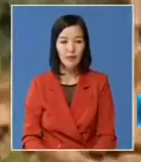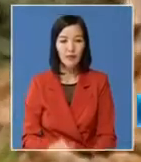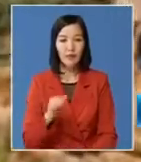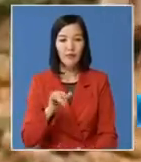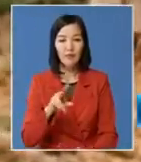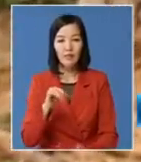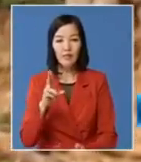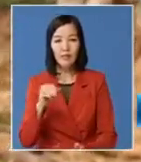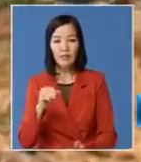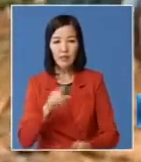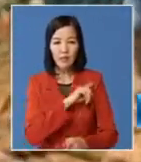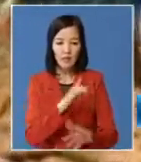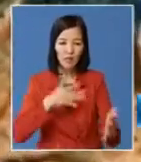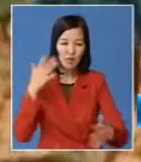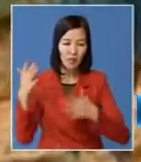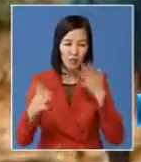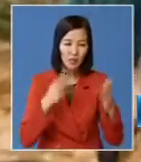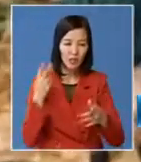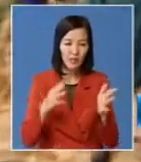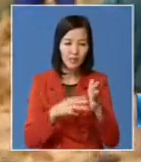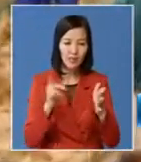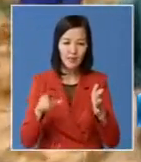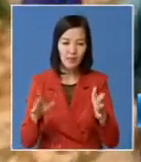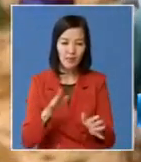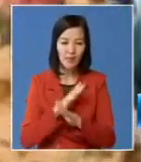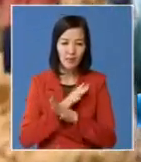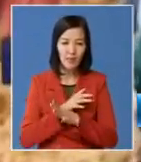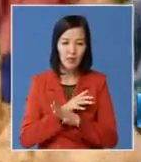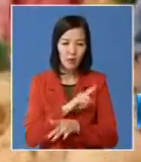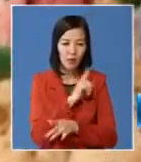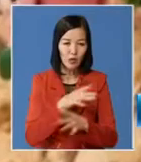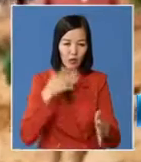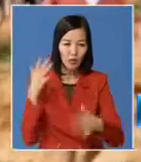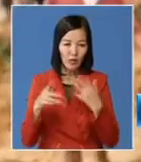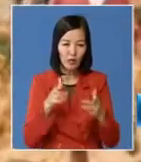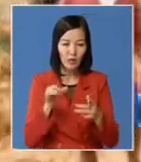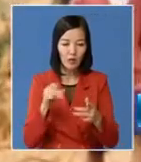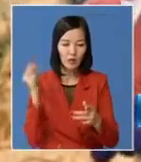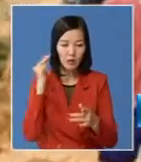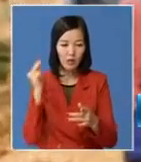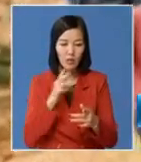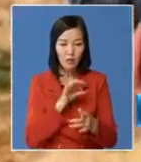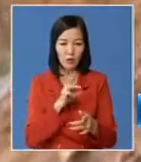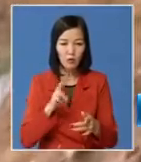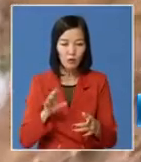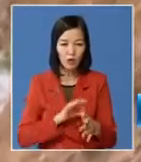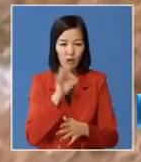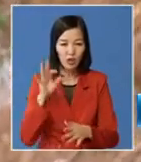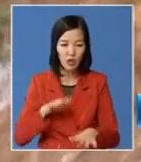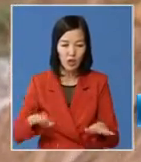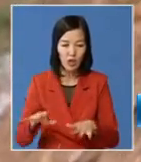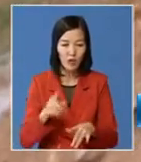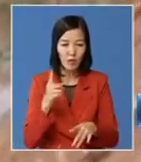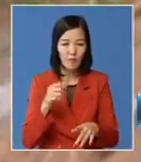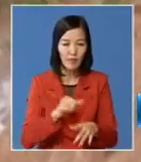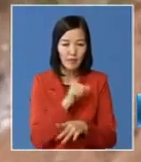Филиппинде Мангухут дауылы 28 адамның өмірін қиды. Жойқын жел Гонконгты басып өтіп, Қытайдың оңтүстік шығыс жағалауына жеткен. Сағатына